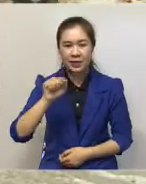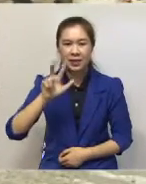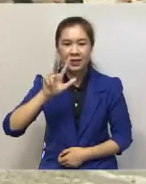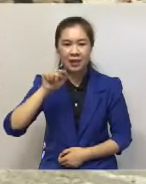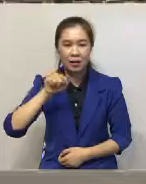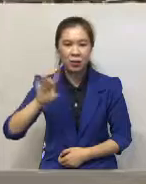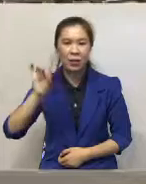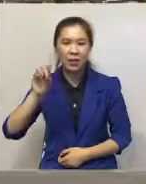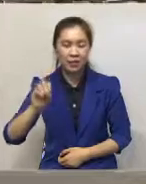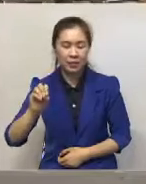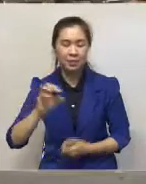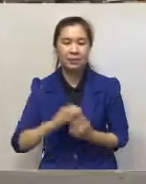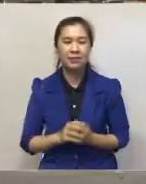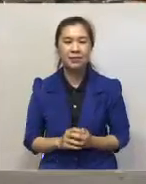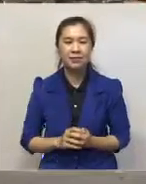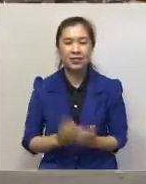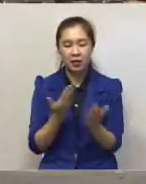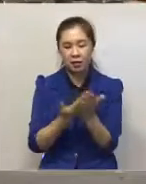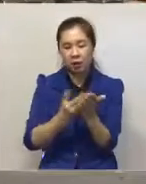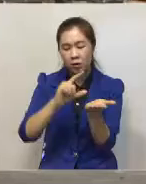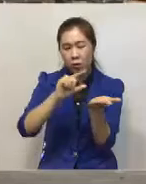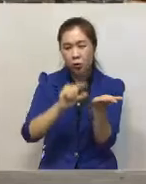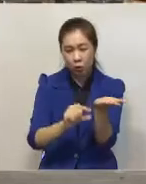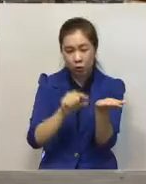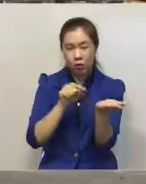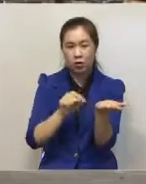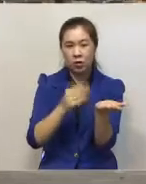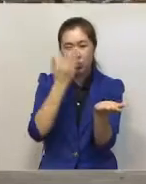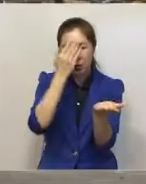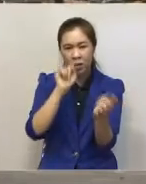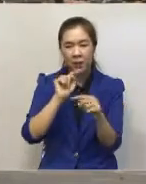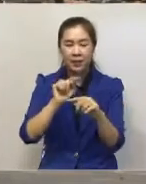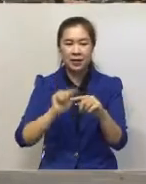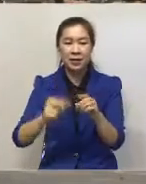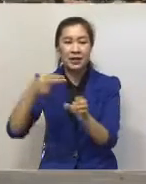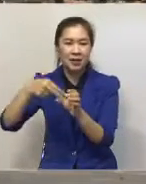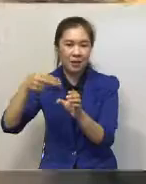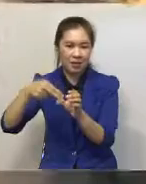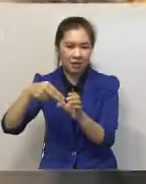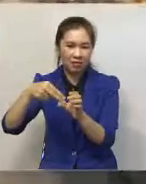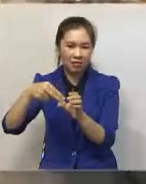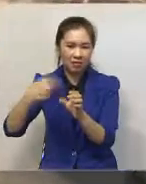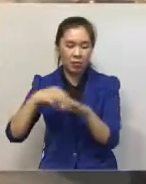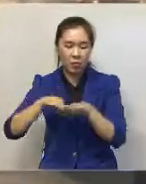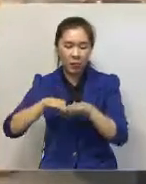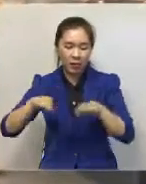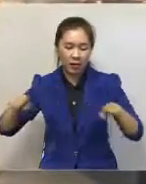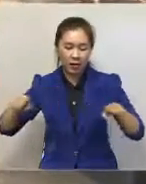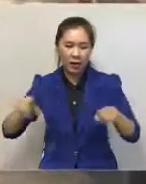บาท80สตางค์ซึ่งราคาที่ลดลงส่วนหนึ่งก็เป็นเรื่องของเปอร์เซ็นต์น้ำมันที่จะต้องได้ตามมาตรฐาน